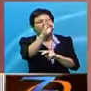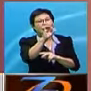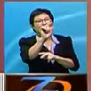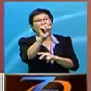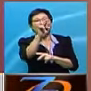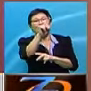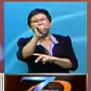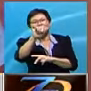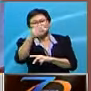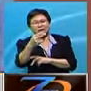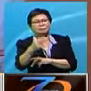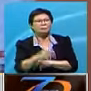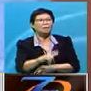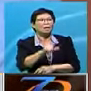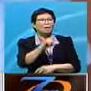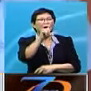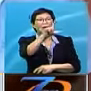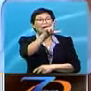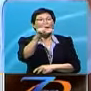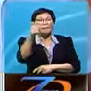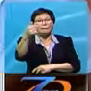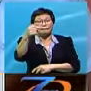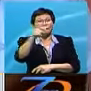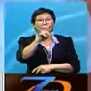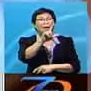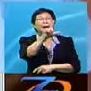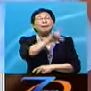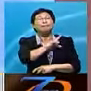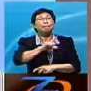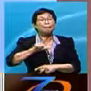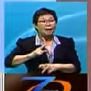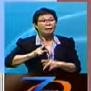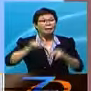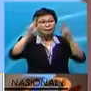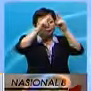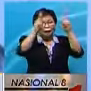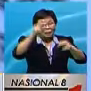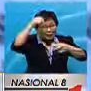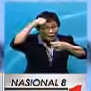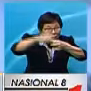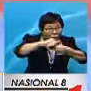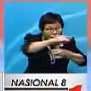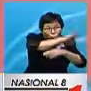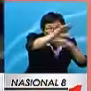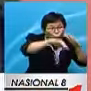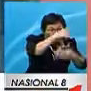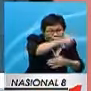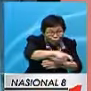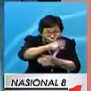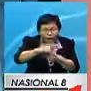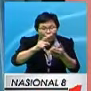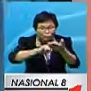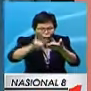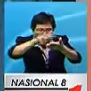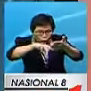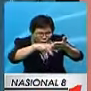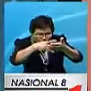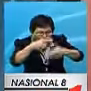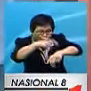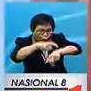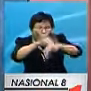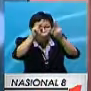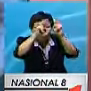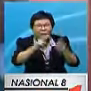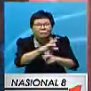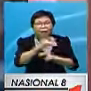Buang. Lembaga peperiksaan dalam satu kenyataan mengingatkan semua calon supaya merujuk jadual dan waktu peperiksaan